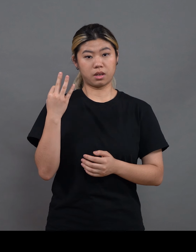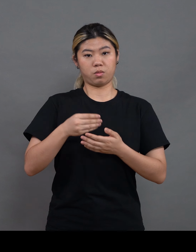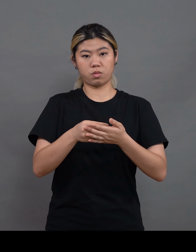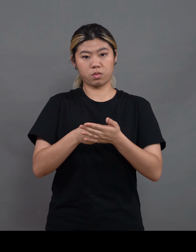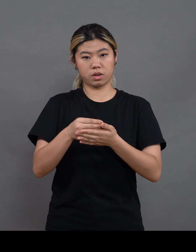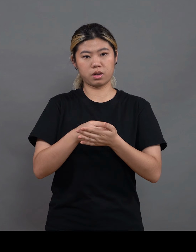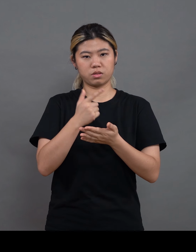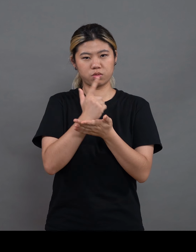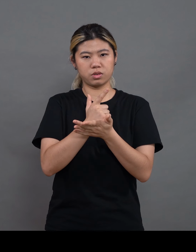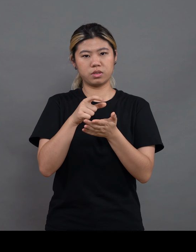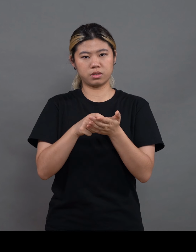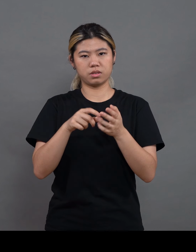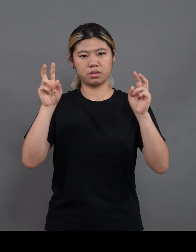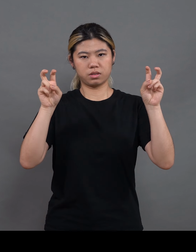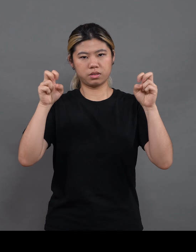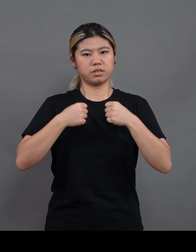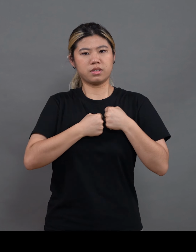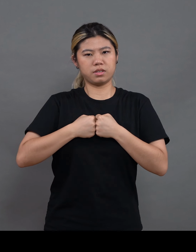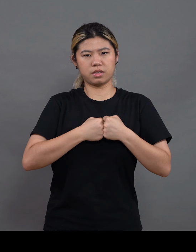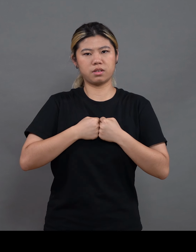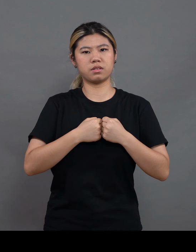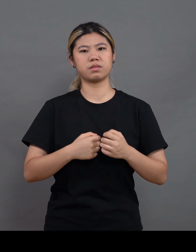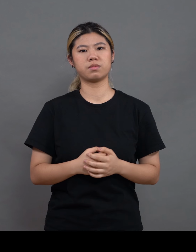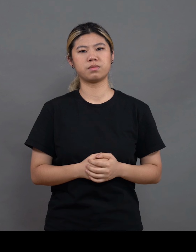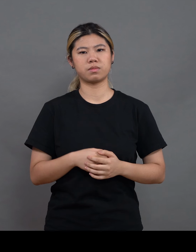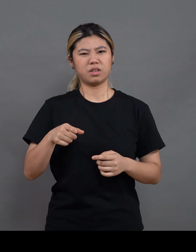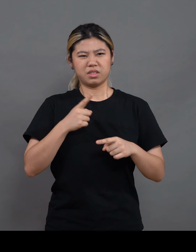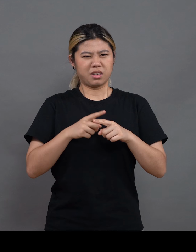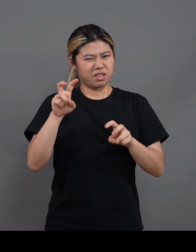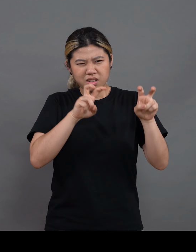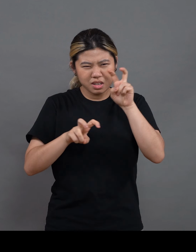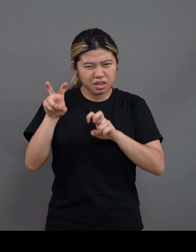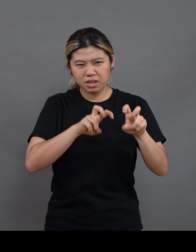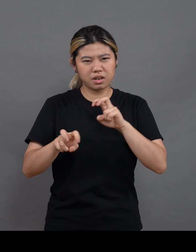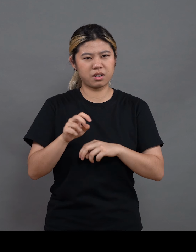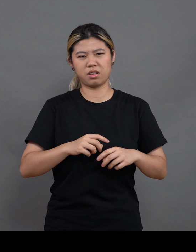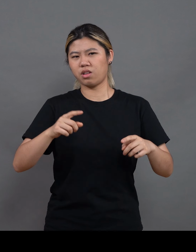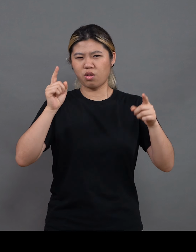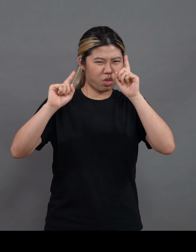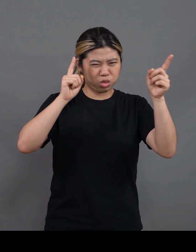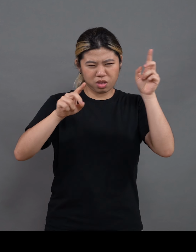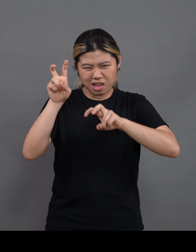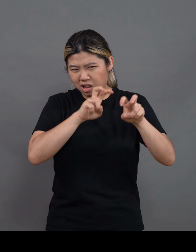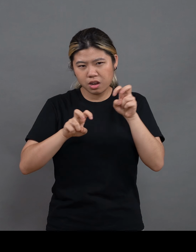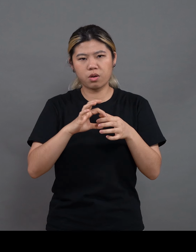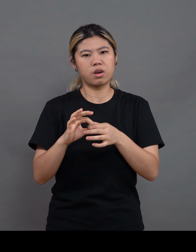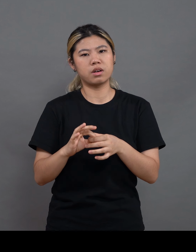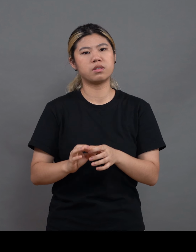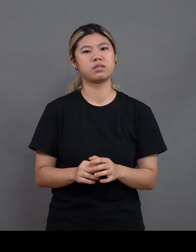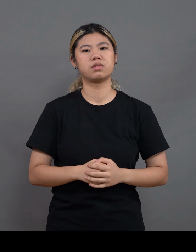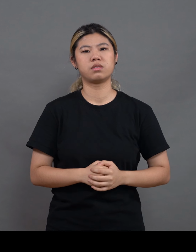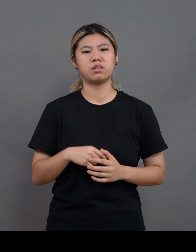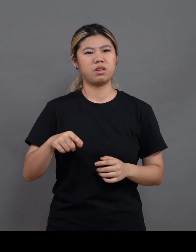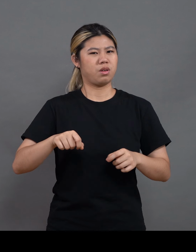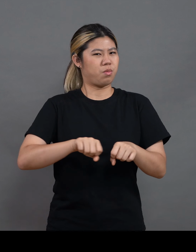《天涯之歌》它的3联画的关键词是挣扎，其实它应该是非常黑暗的，是非常荒诞和黑暗的关系。因为